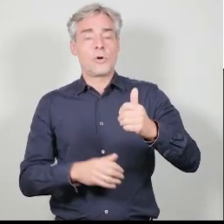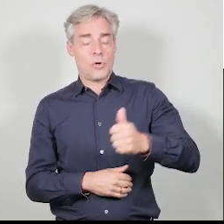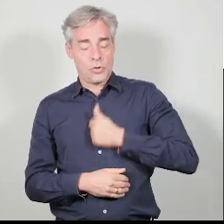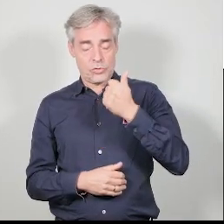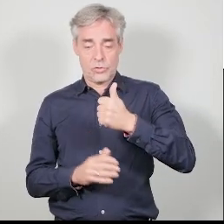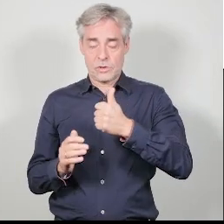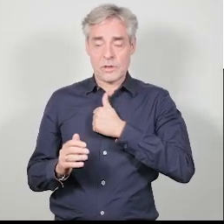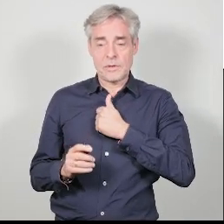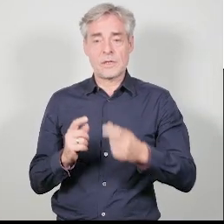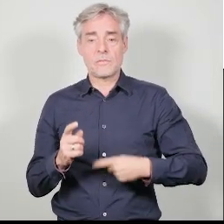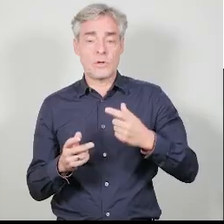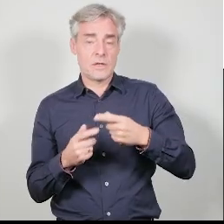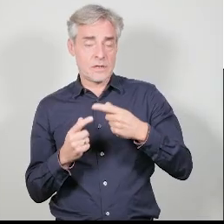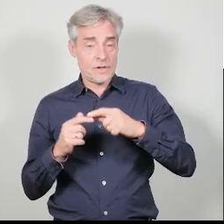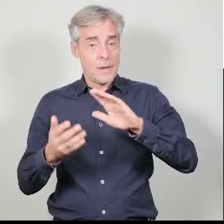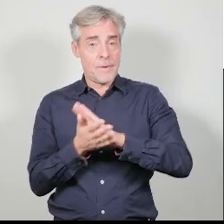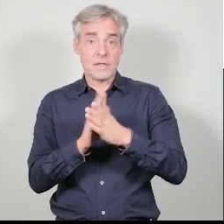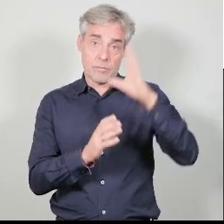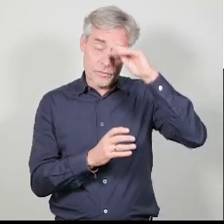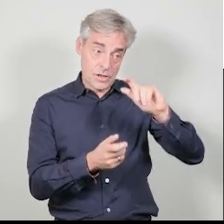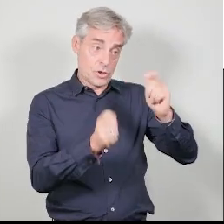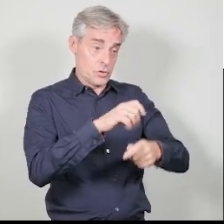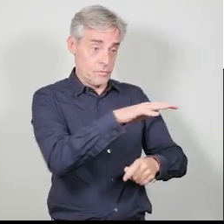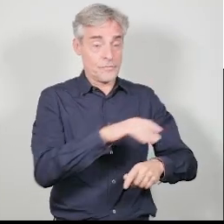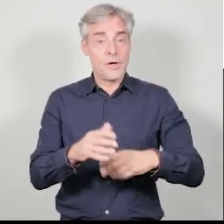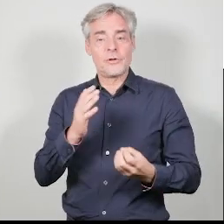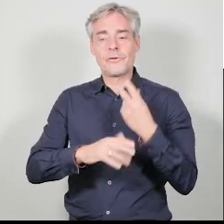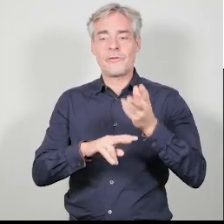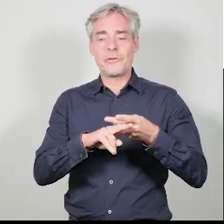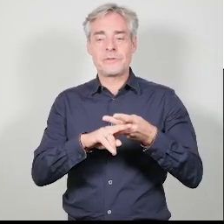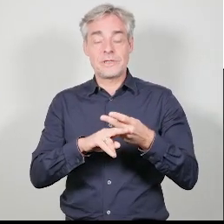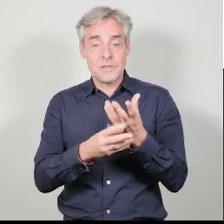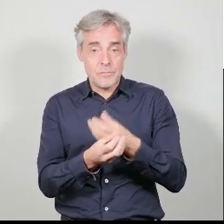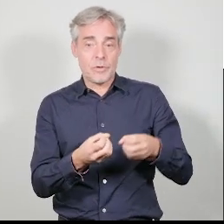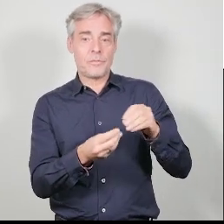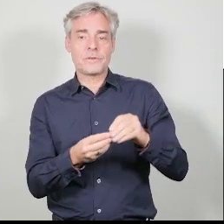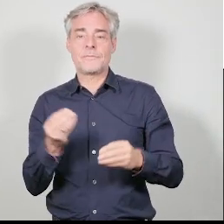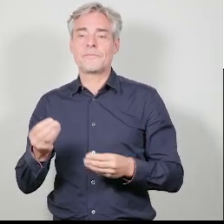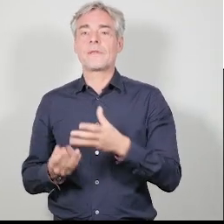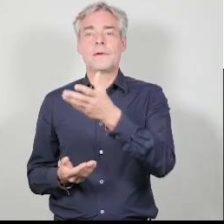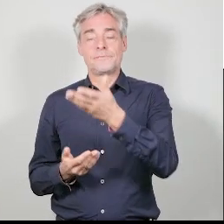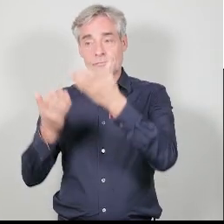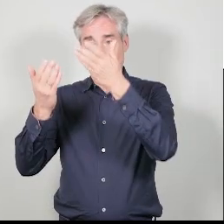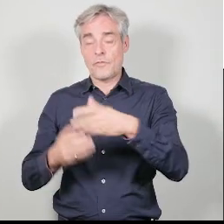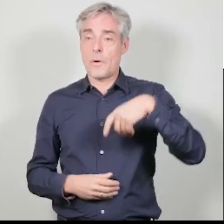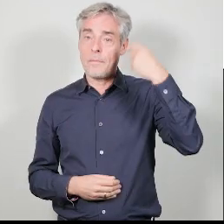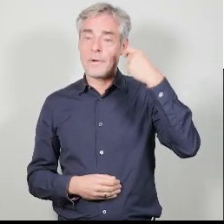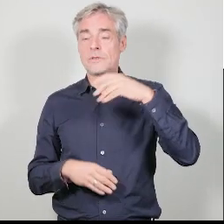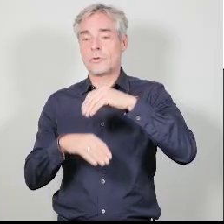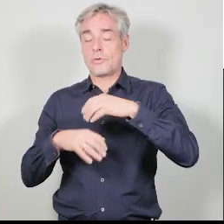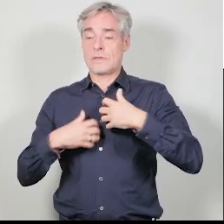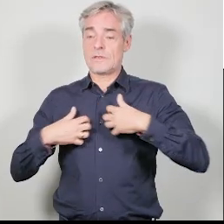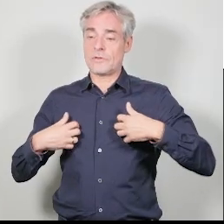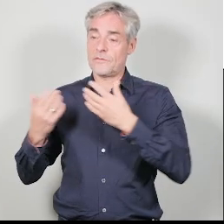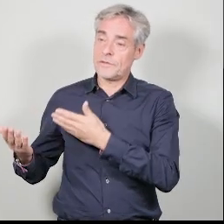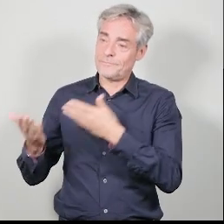l'autodétermination, celui du changement des pratiques des professionnels, celui des outils et de l'appui aussi. Myriam Vinance, votre regard